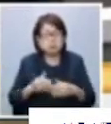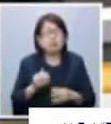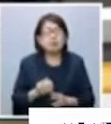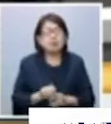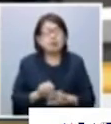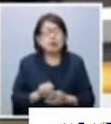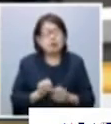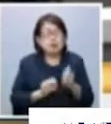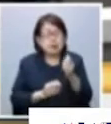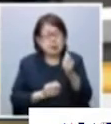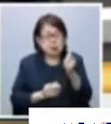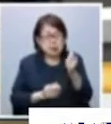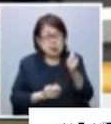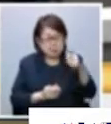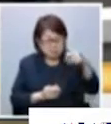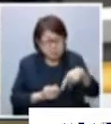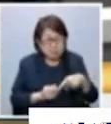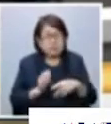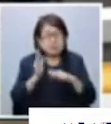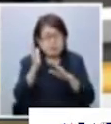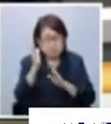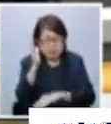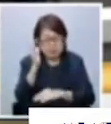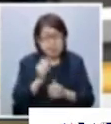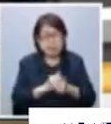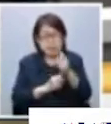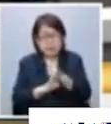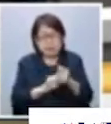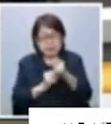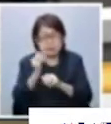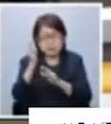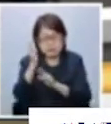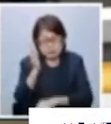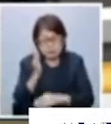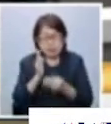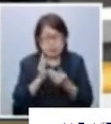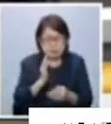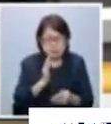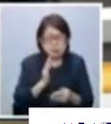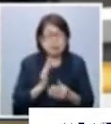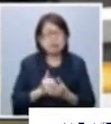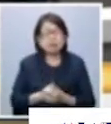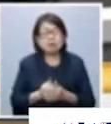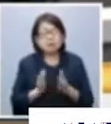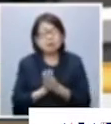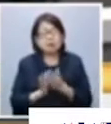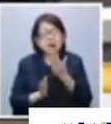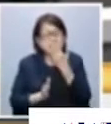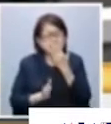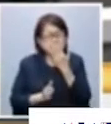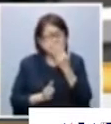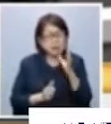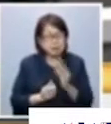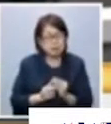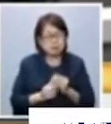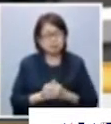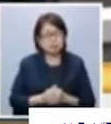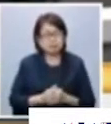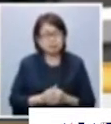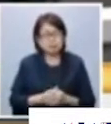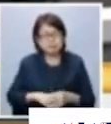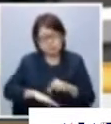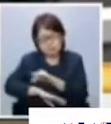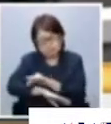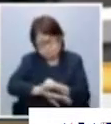ต้กรมเอเชียใต้ตะวันออกกลางและแอฟริกาผมขีดเส้นใต้ก